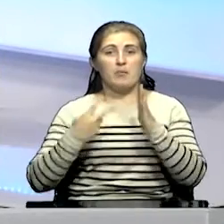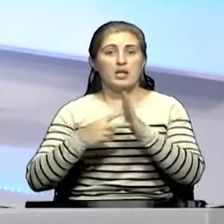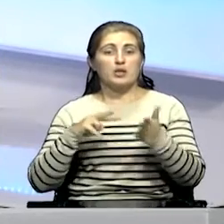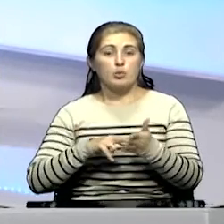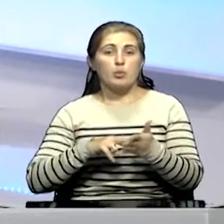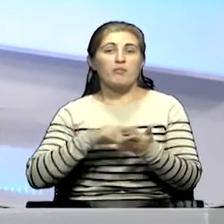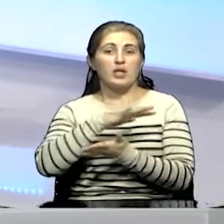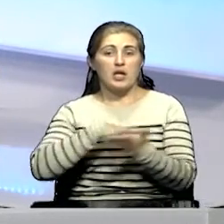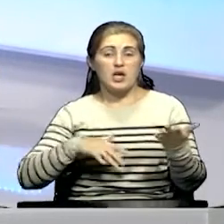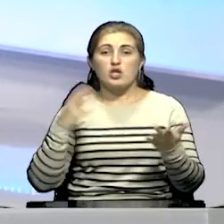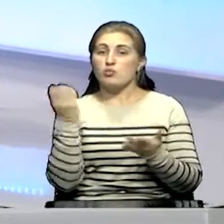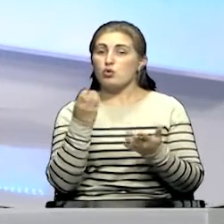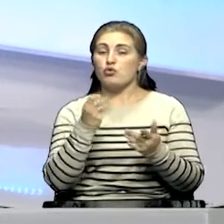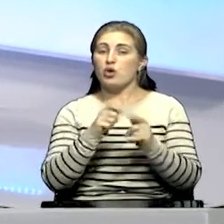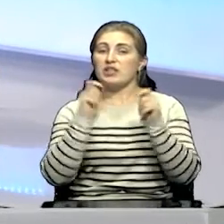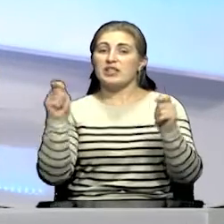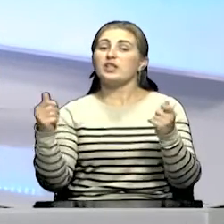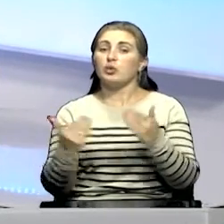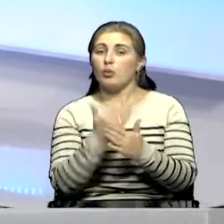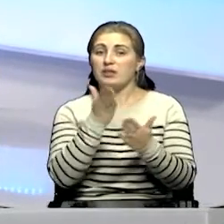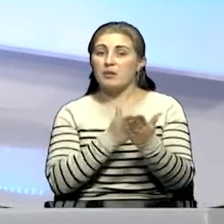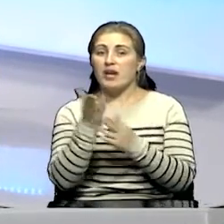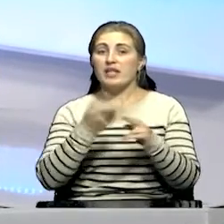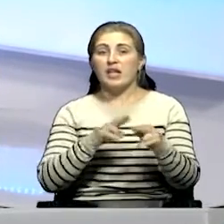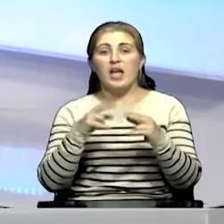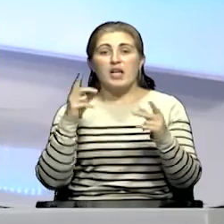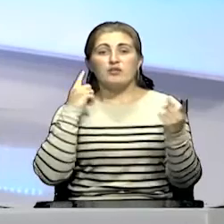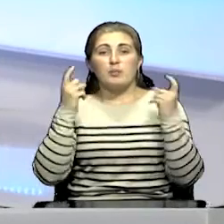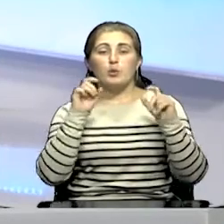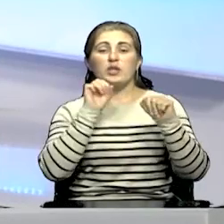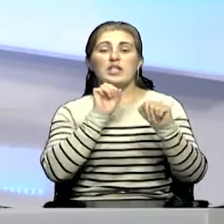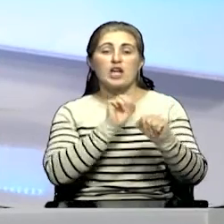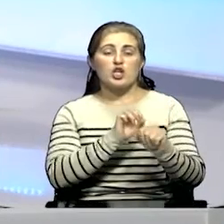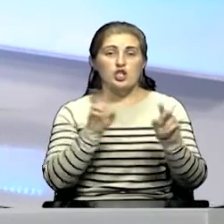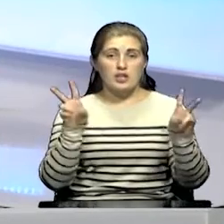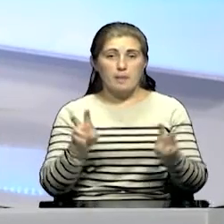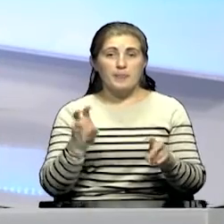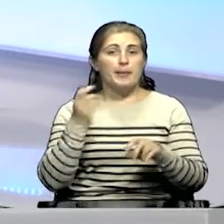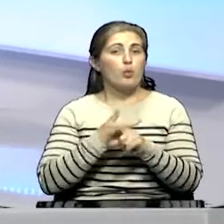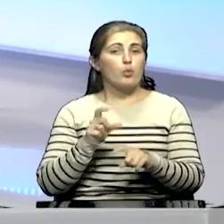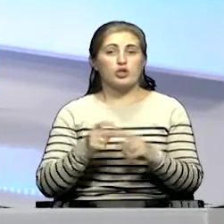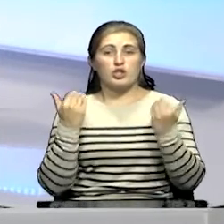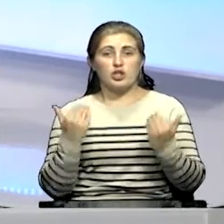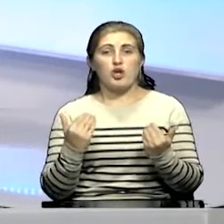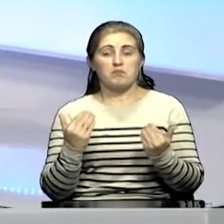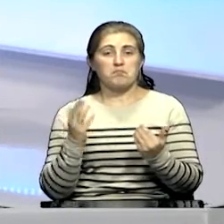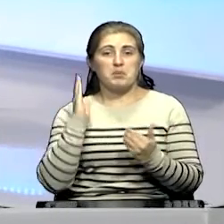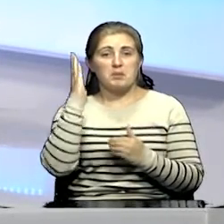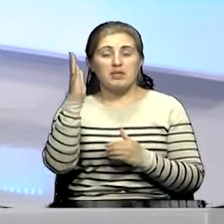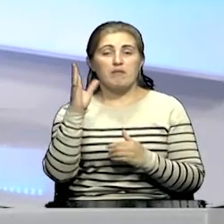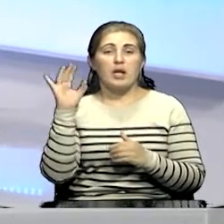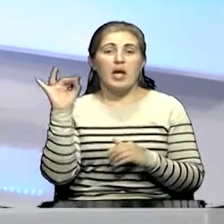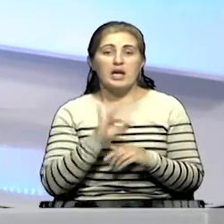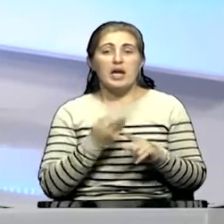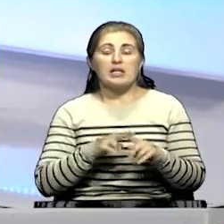еще открыть новое направление эта информационная защита очень сейчас перспективно это